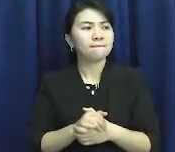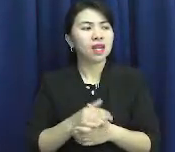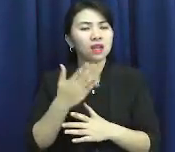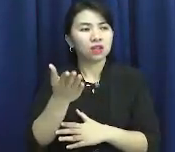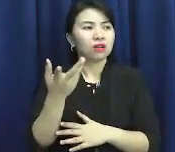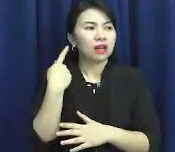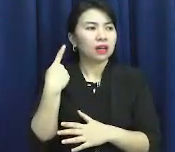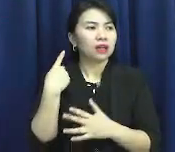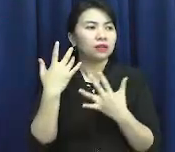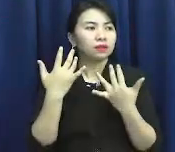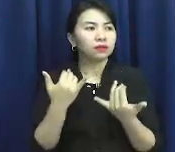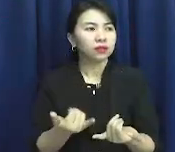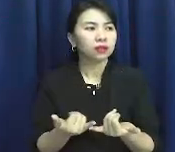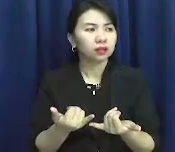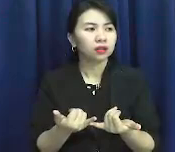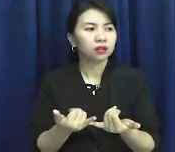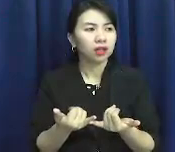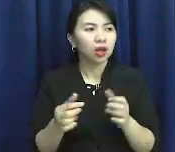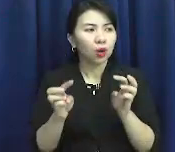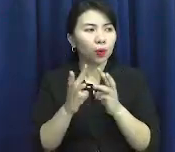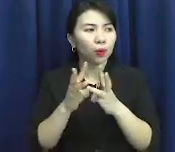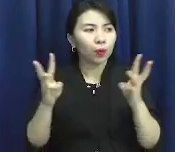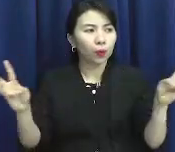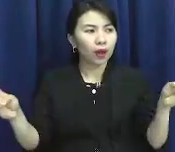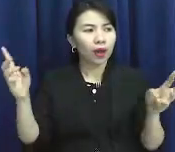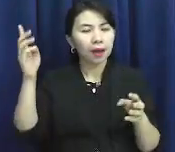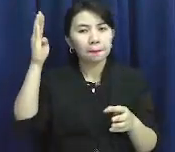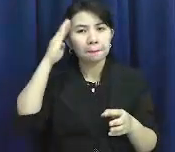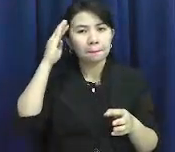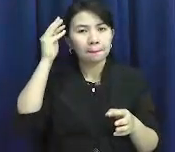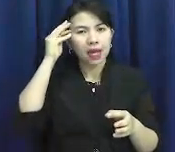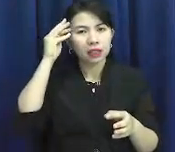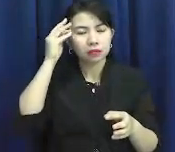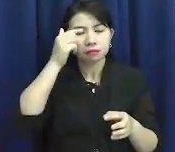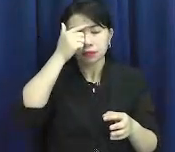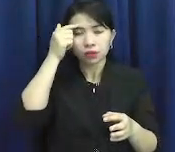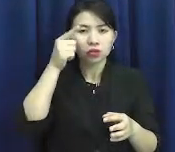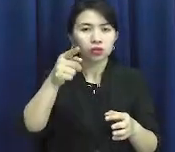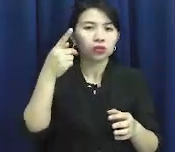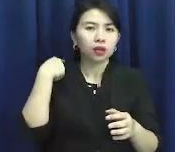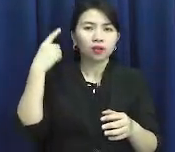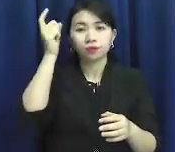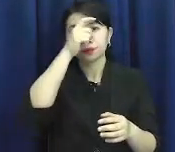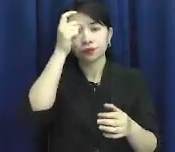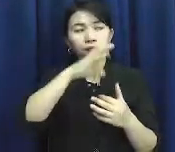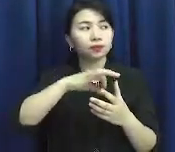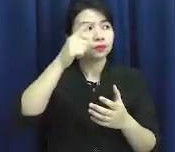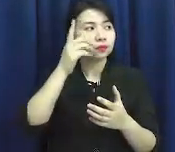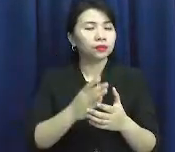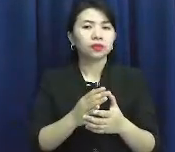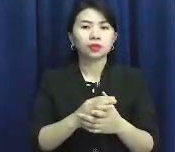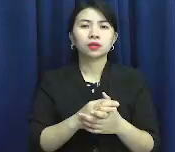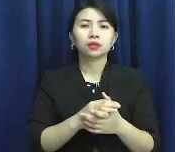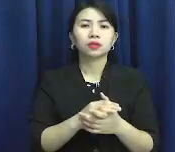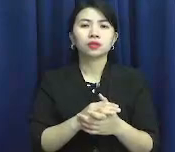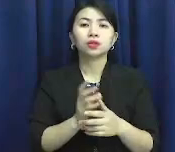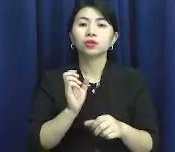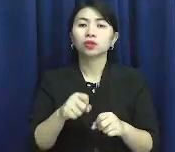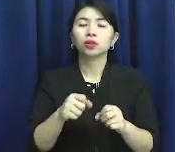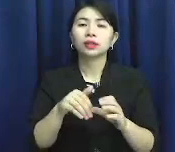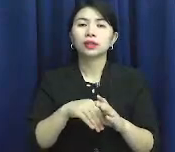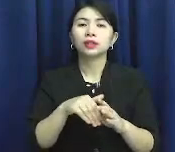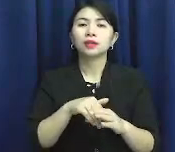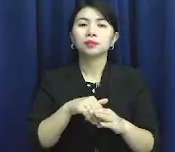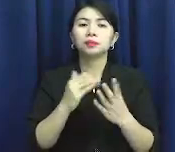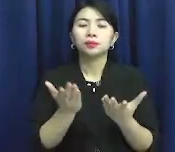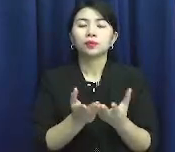malawak na pangunawa. Bakit? You have the wisdom of God. Yung wisdom ng Diyos ay mapapa sa iyo. Kaya nga 'di ba in the book of Proverbs